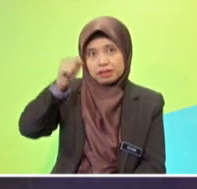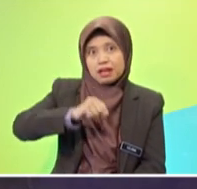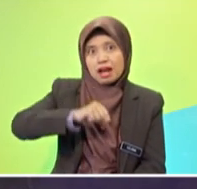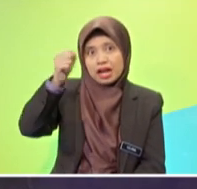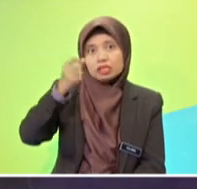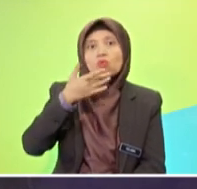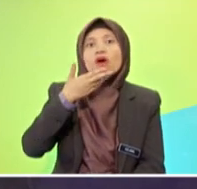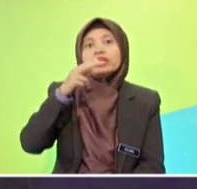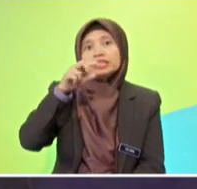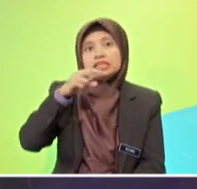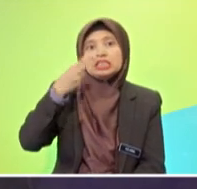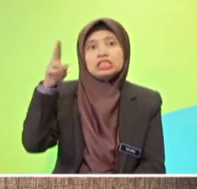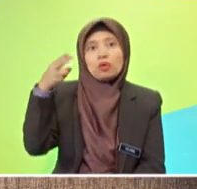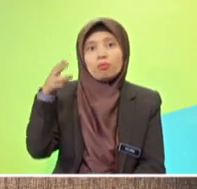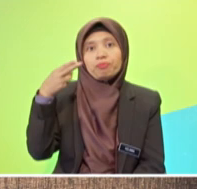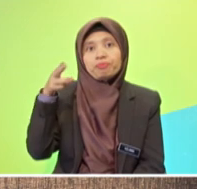hijau